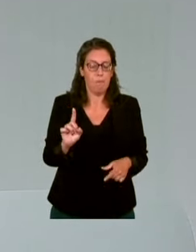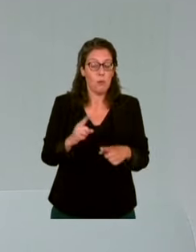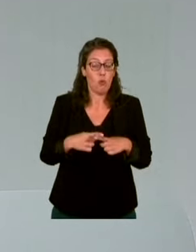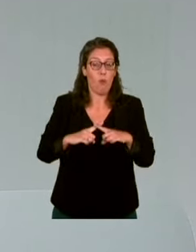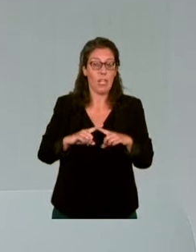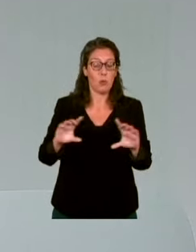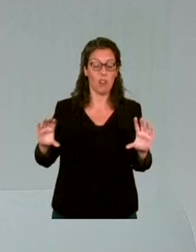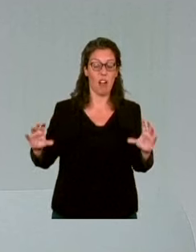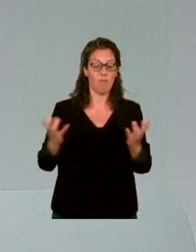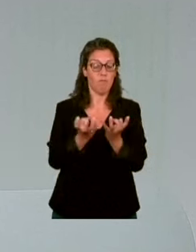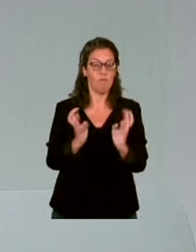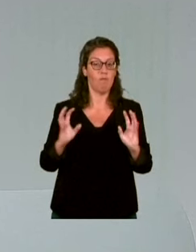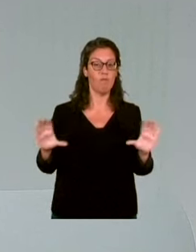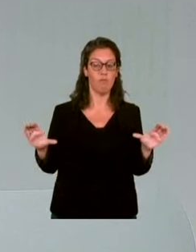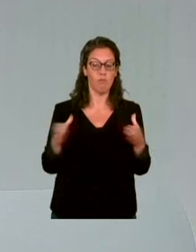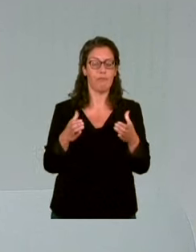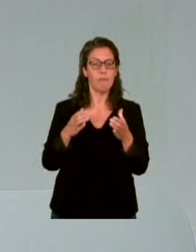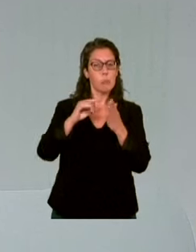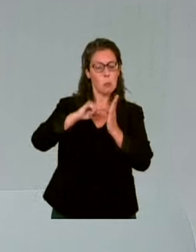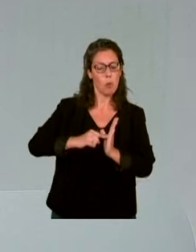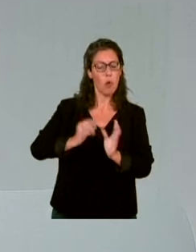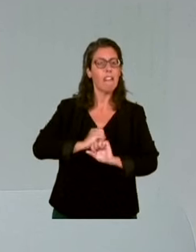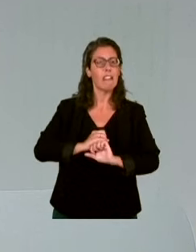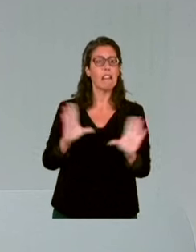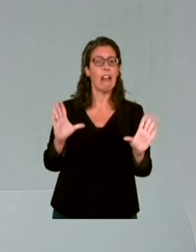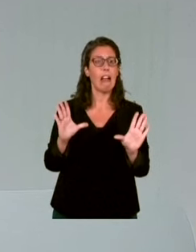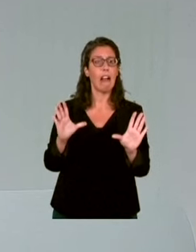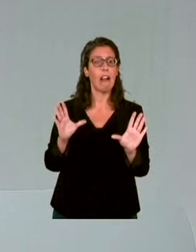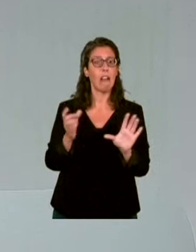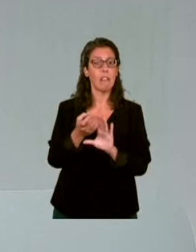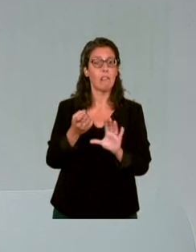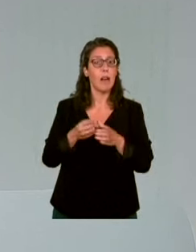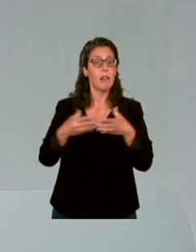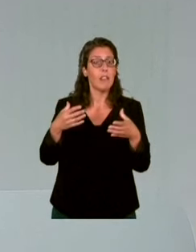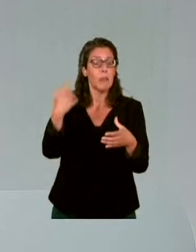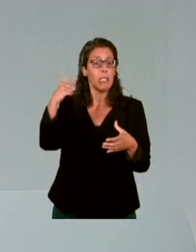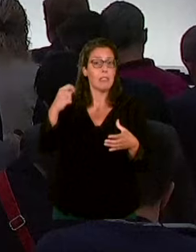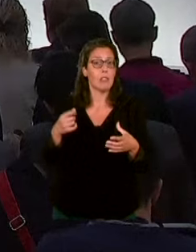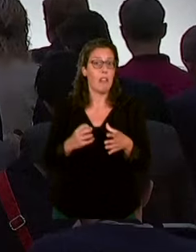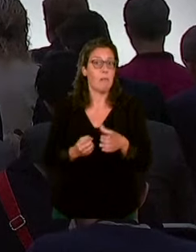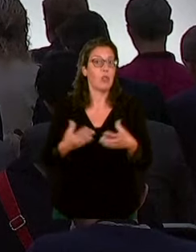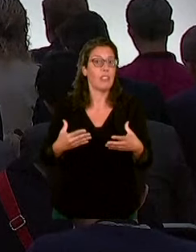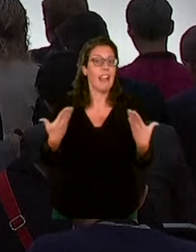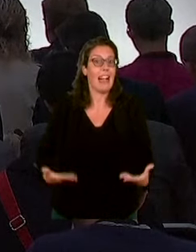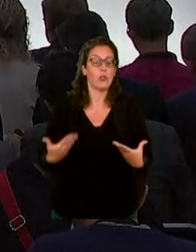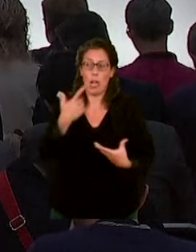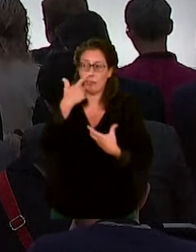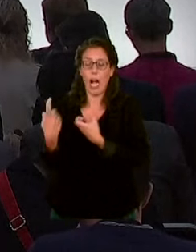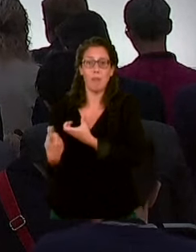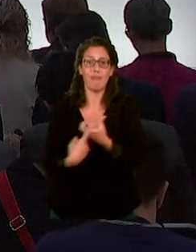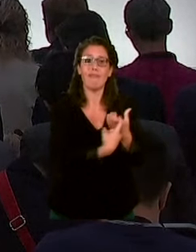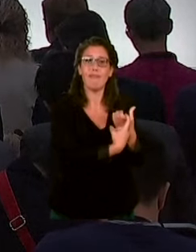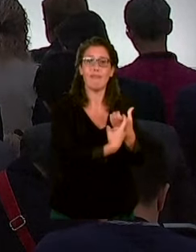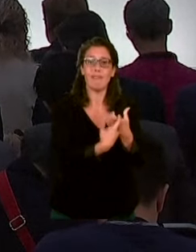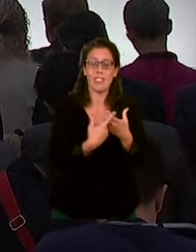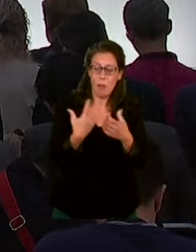retrouvent autour de quelques axes clairs que porte la majorité actuelle, peuvent travailler avec